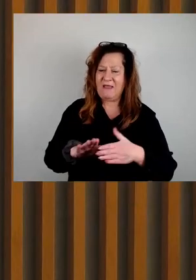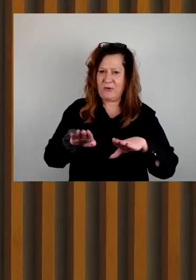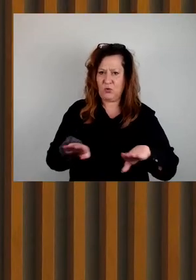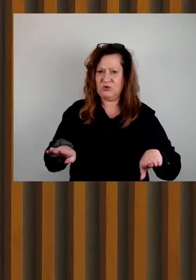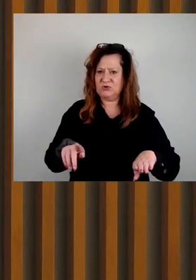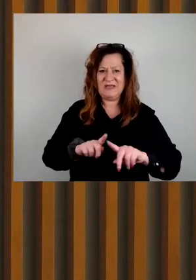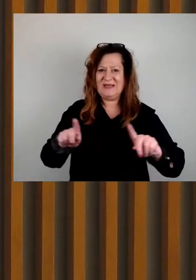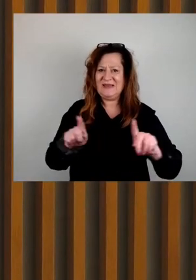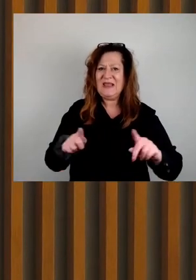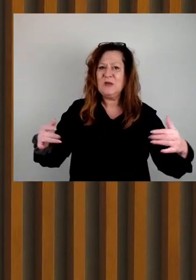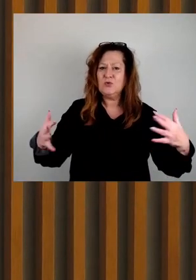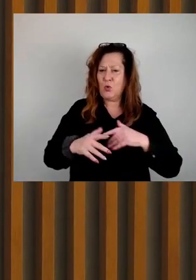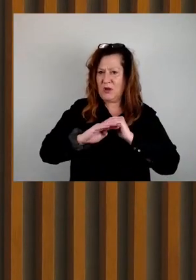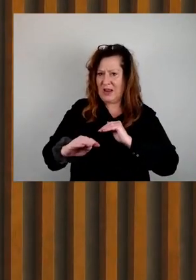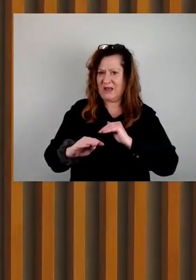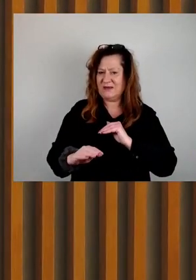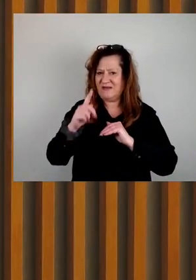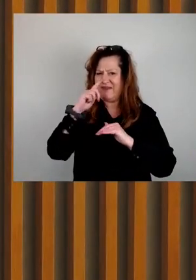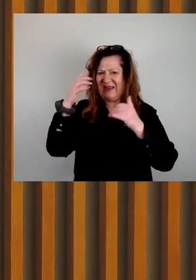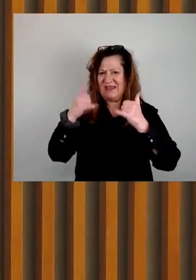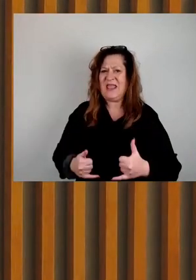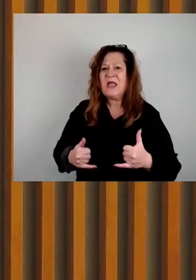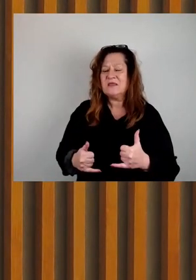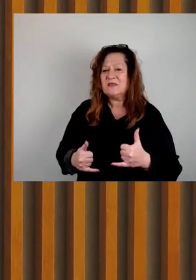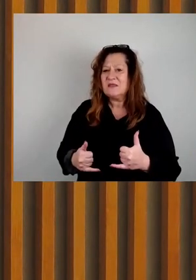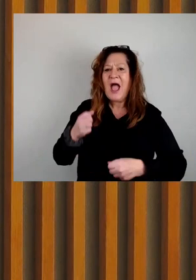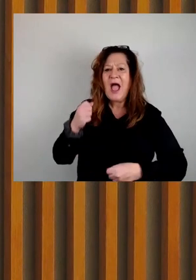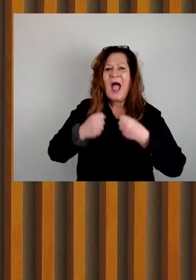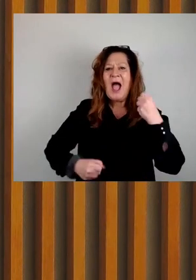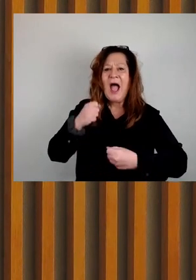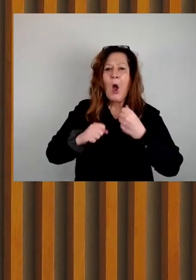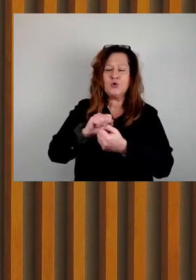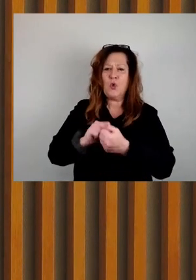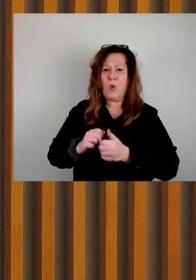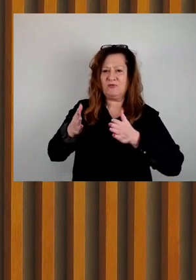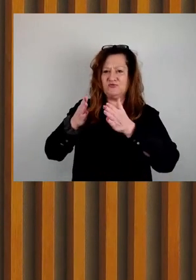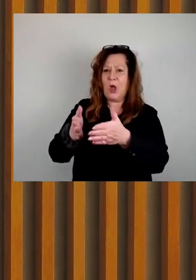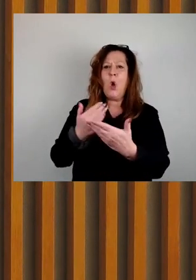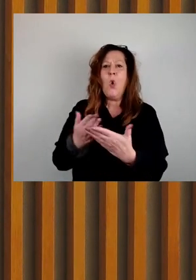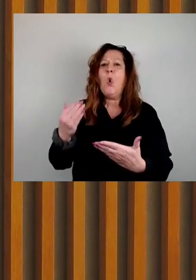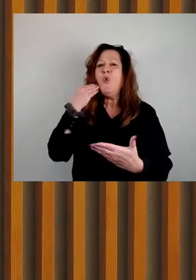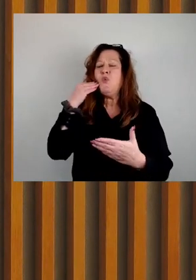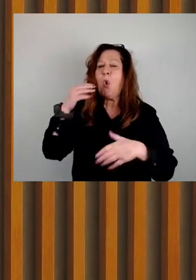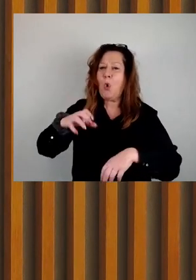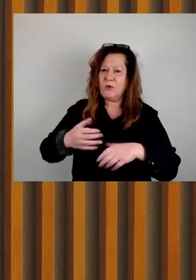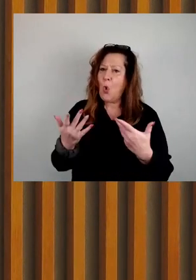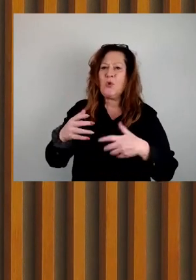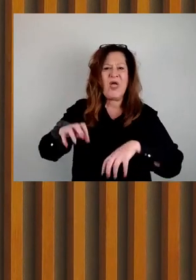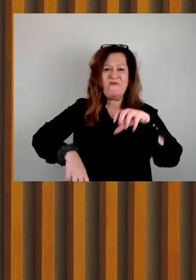Sie natürlich jetzt vorhaben, dort eine Waschstraße zu bauen oder eine Wohnsiedlung oder eine Fabrik oder ein